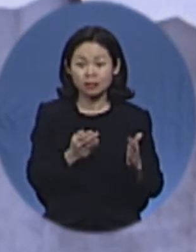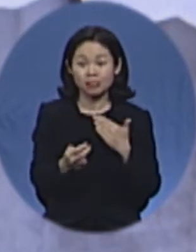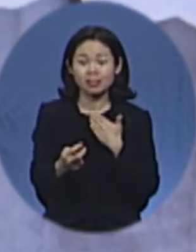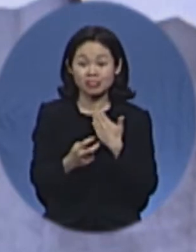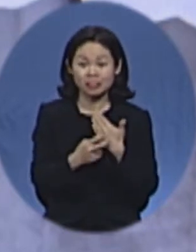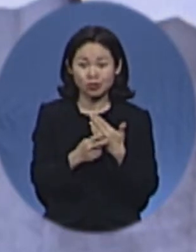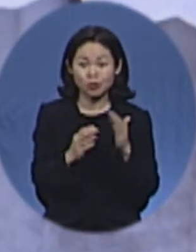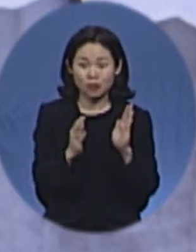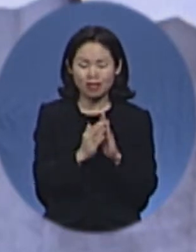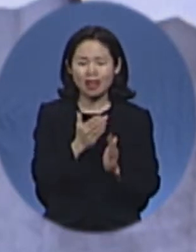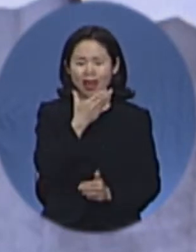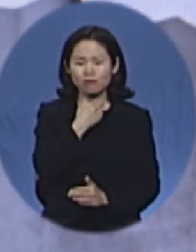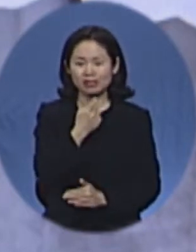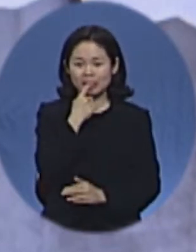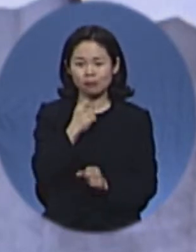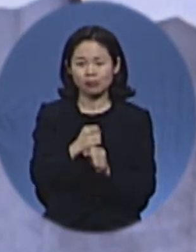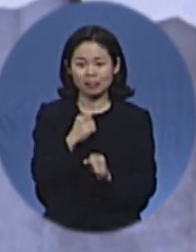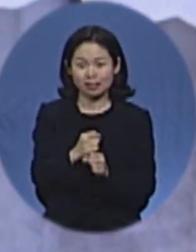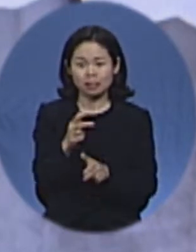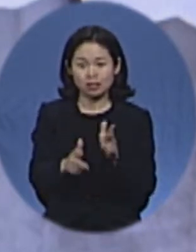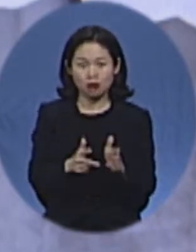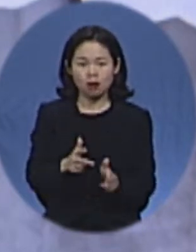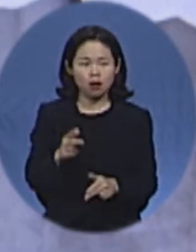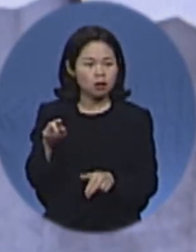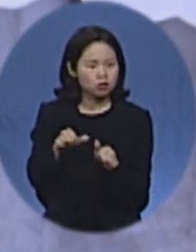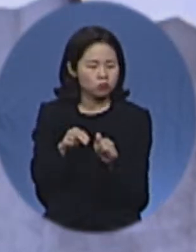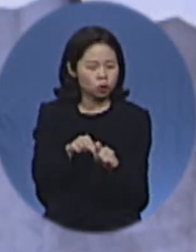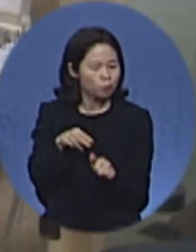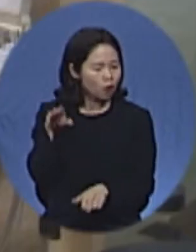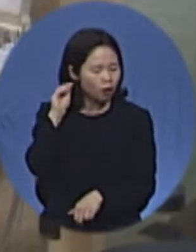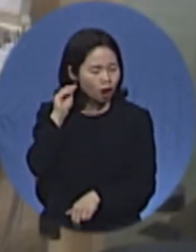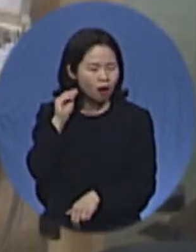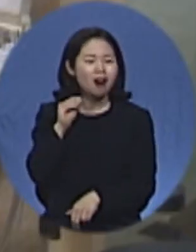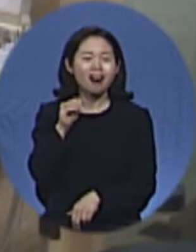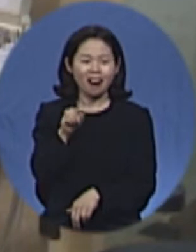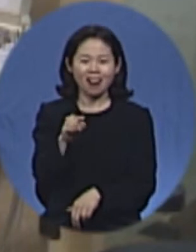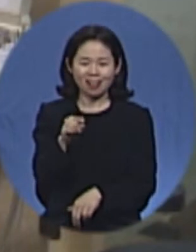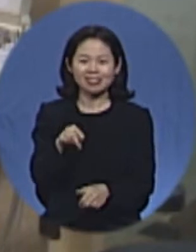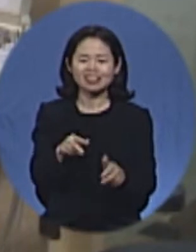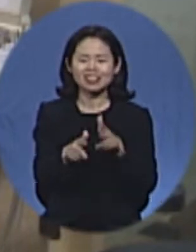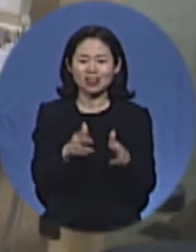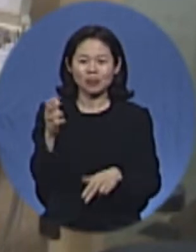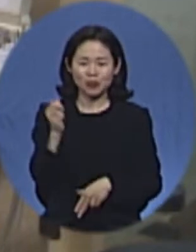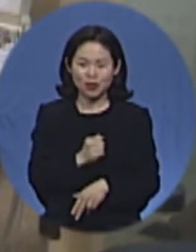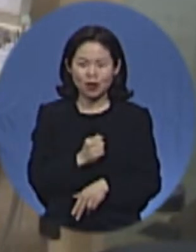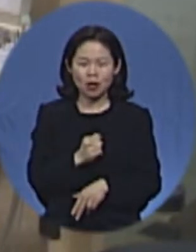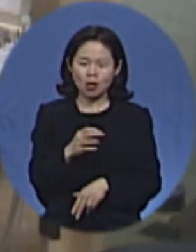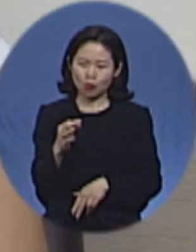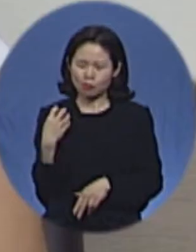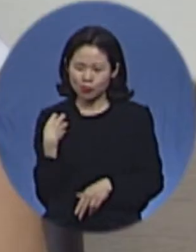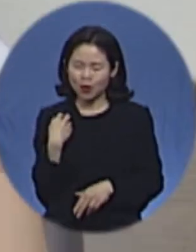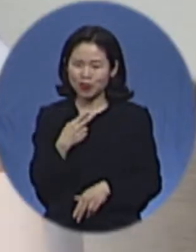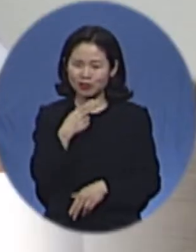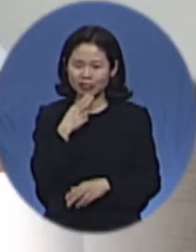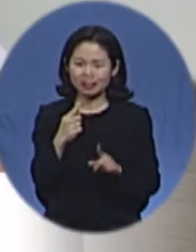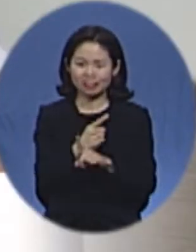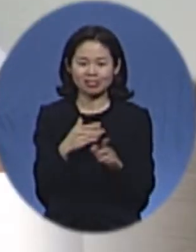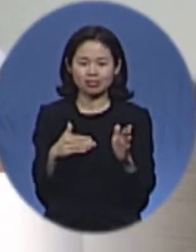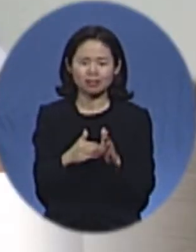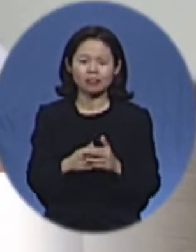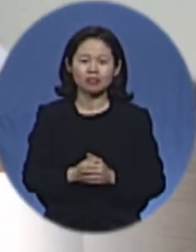만들기 사업을 알게 됐습니다. 이 사업으로 비용 걱정 없이 아픈 치아를 말끔히 치료받았습니다.